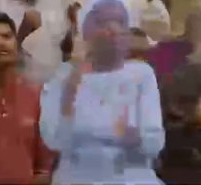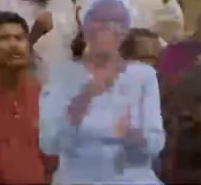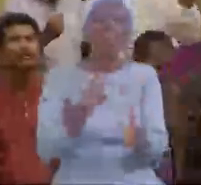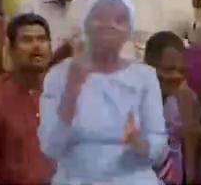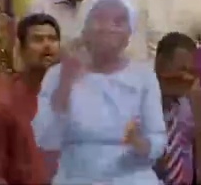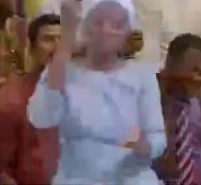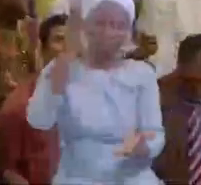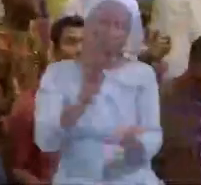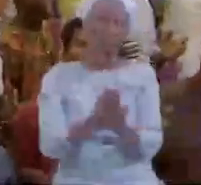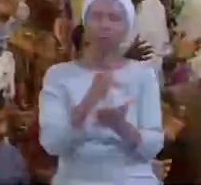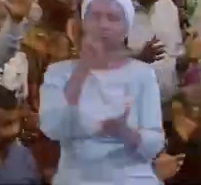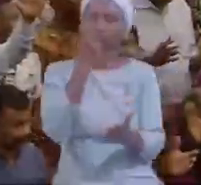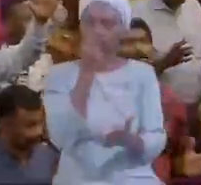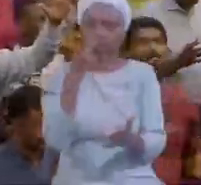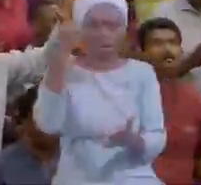Jésus-Christ.